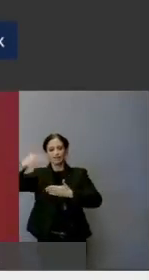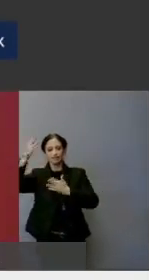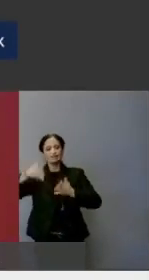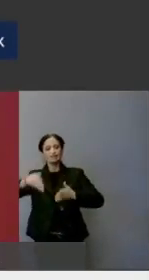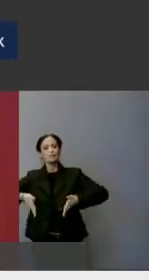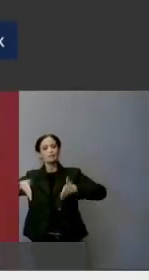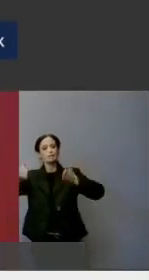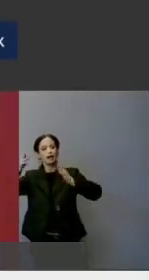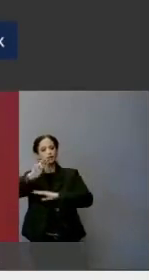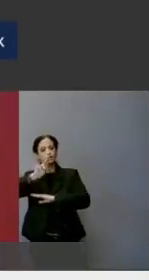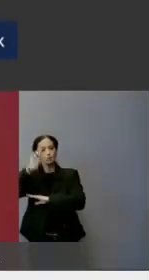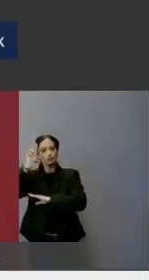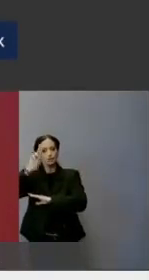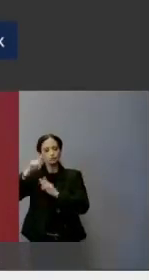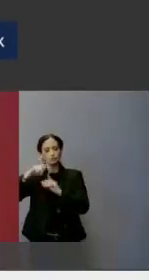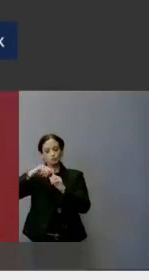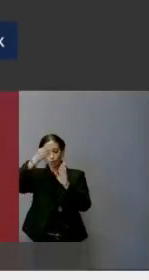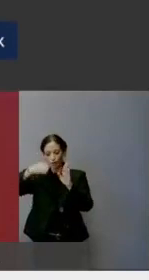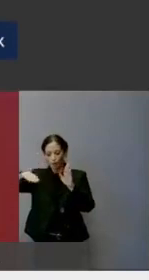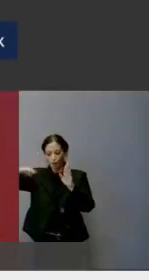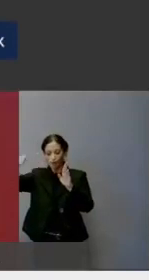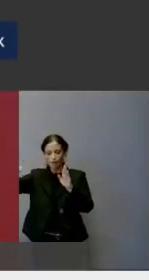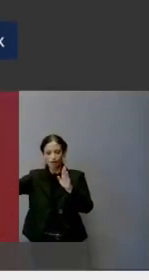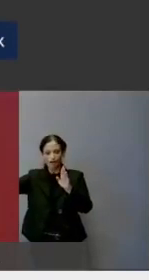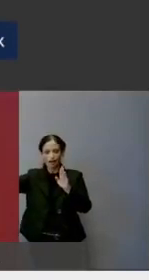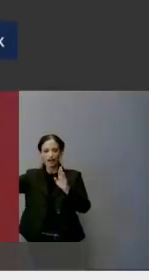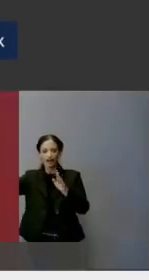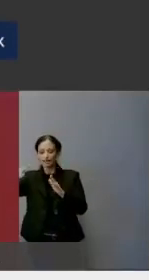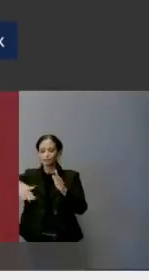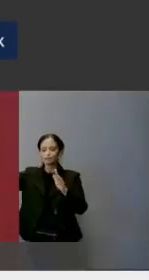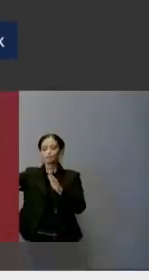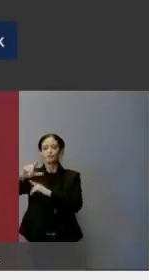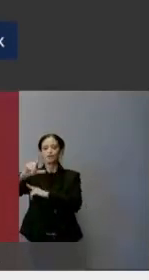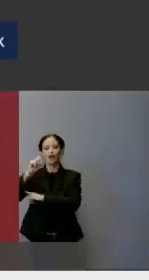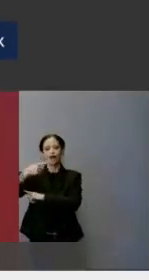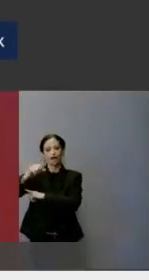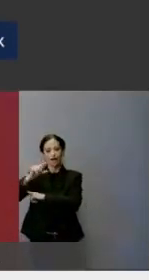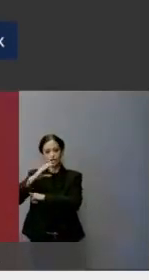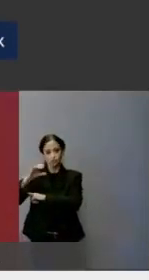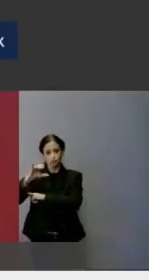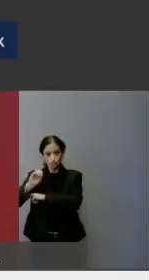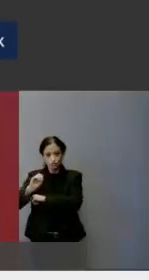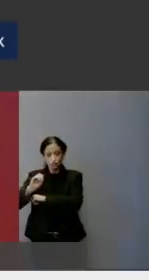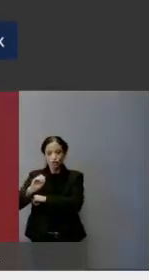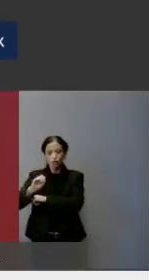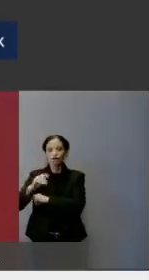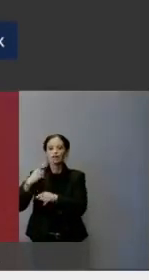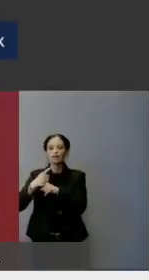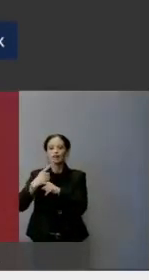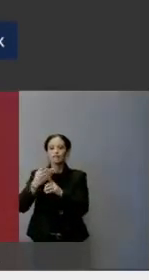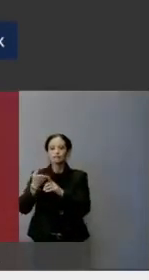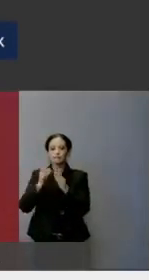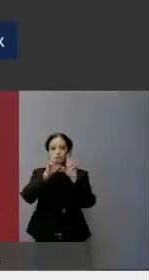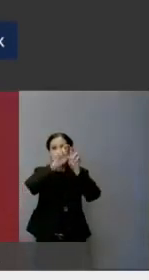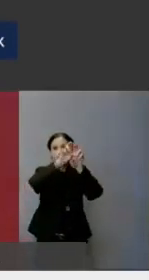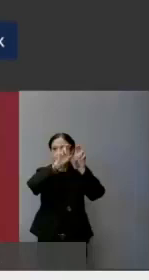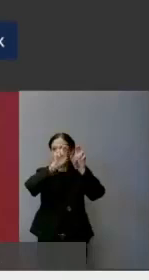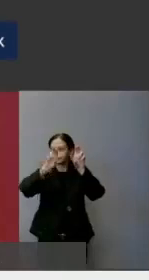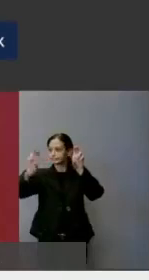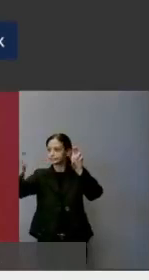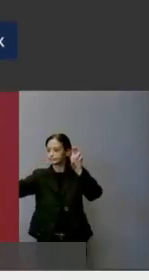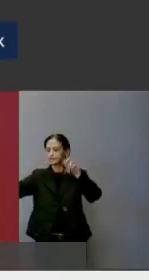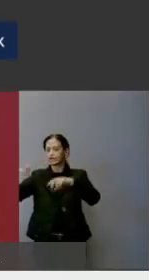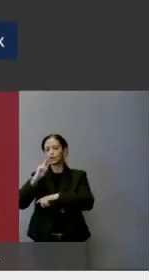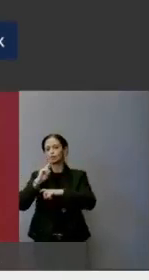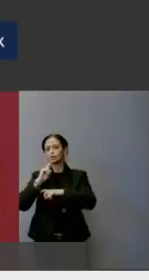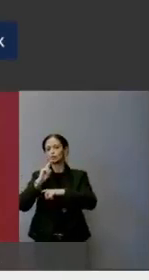colline genovesi la zona del lagaccio mediante l'insediamento di una struttura lineare lunga circa due chilometri e mezzo è